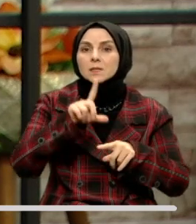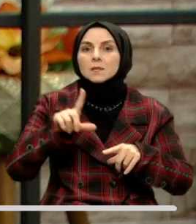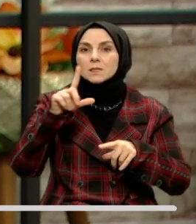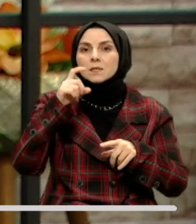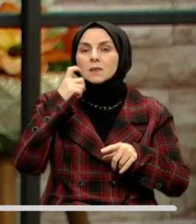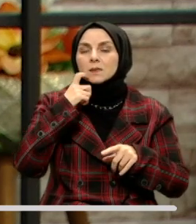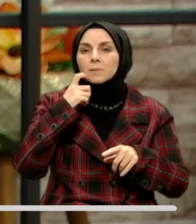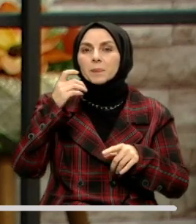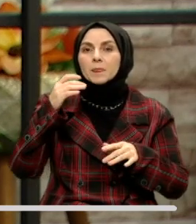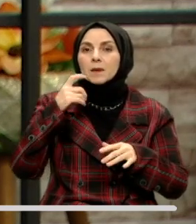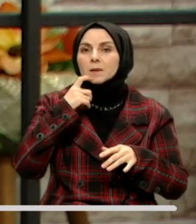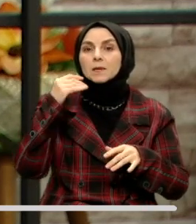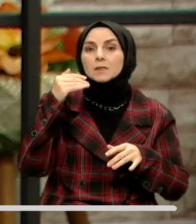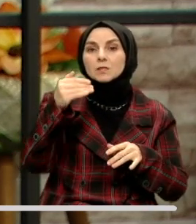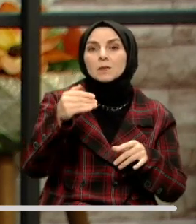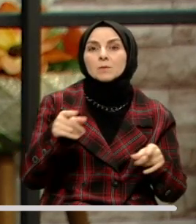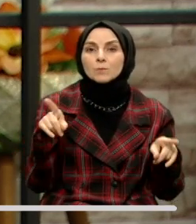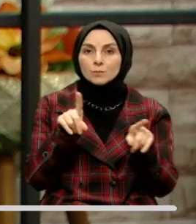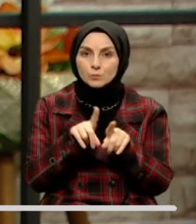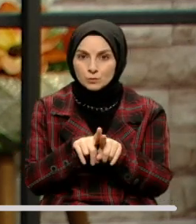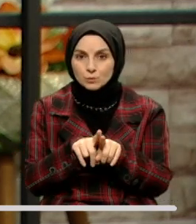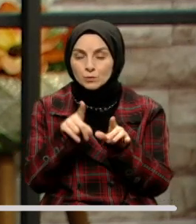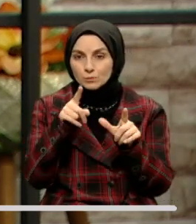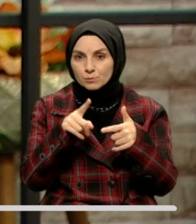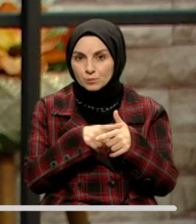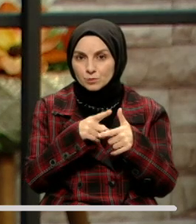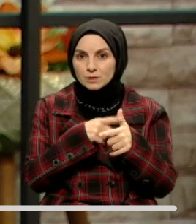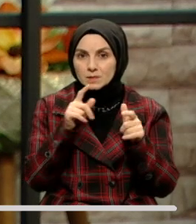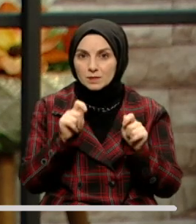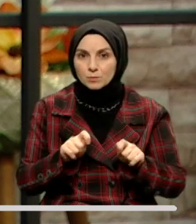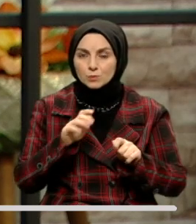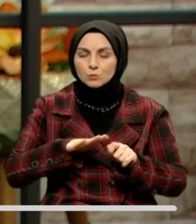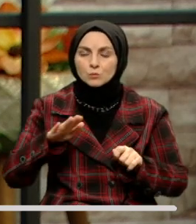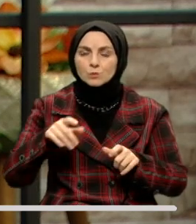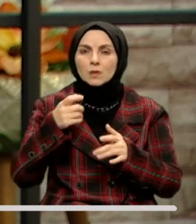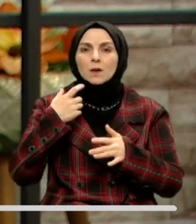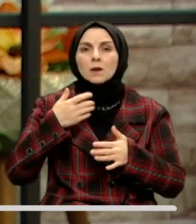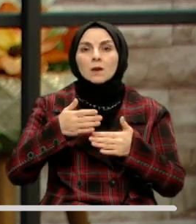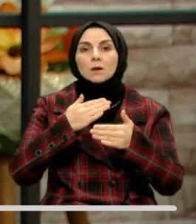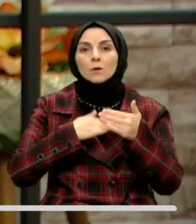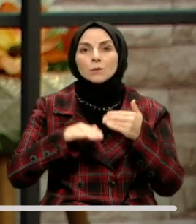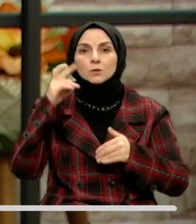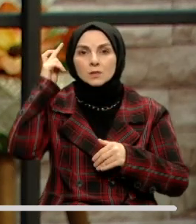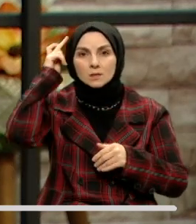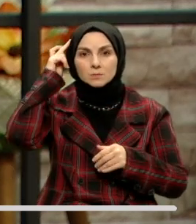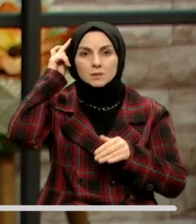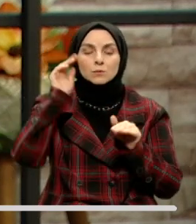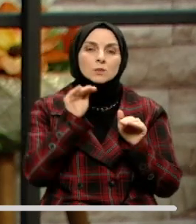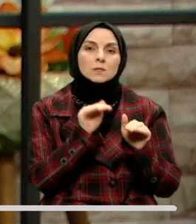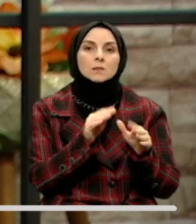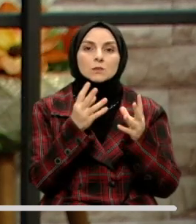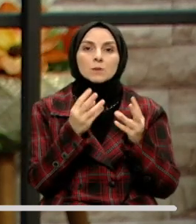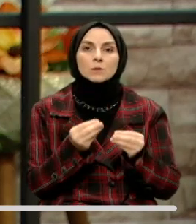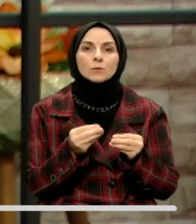geleceğimle buluşuyorum projesi yapıyoruz. Yavrularımıza öncelikle psikolojik danışmanlarımız tarafından